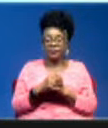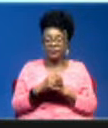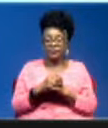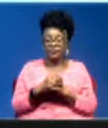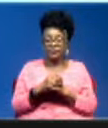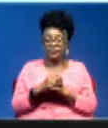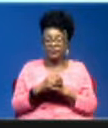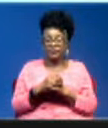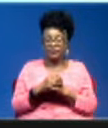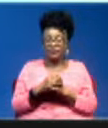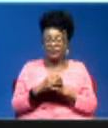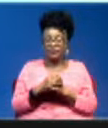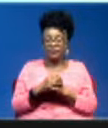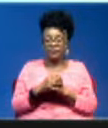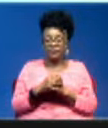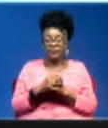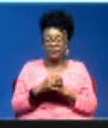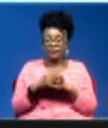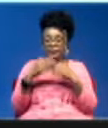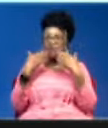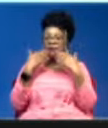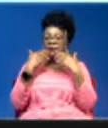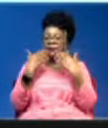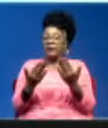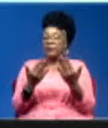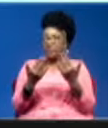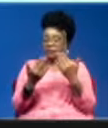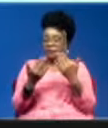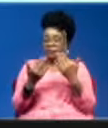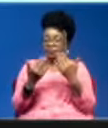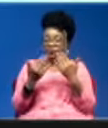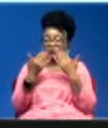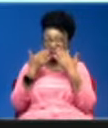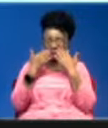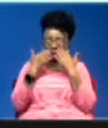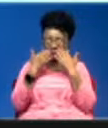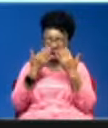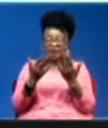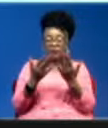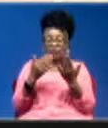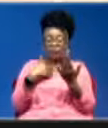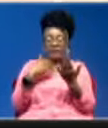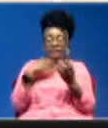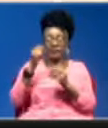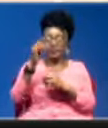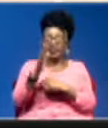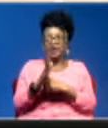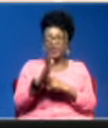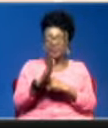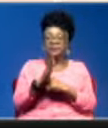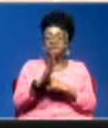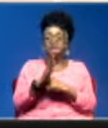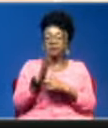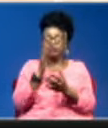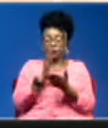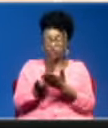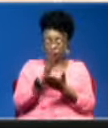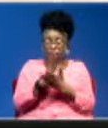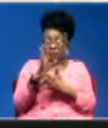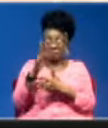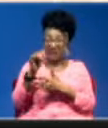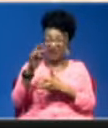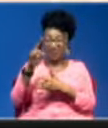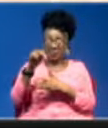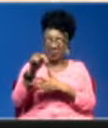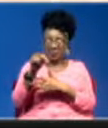Naam, asante sana Frida, na ni kweli kuwa wanariadha wa Kenya wametamba sana hapa Berlin,